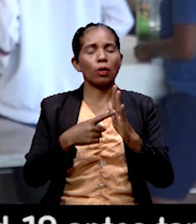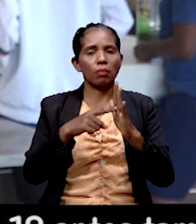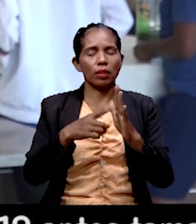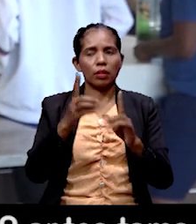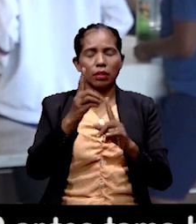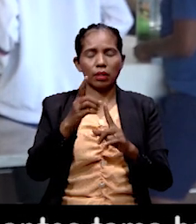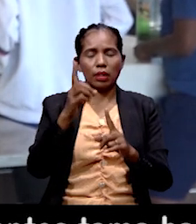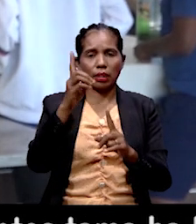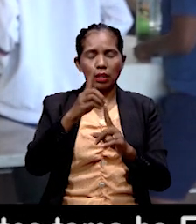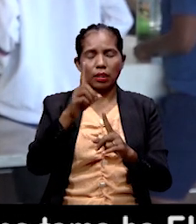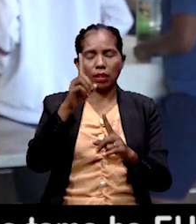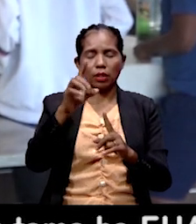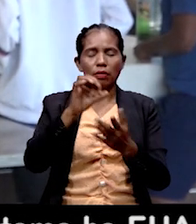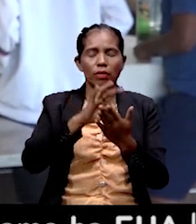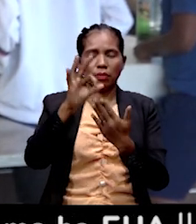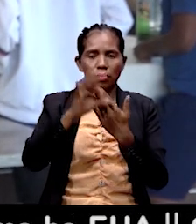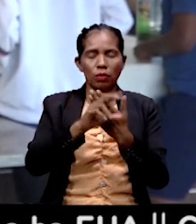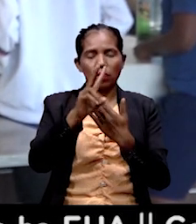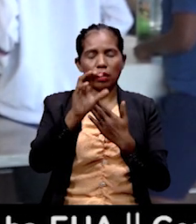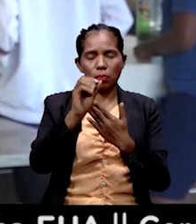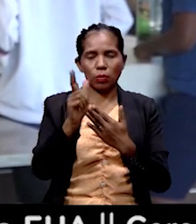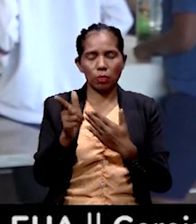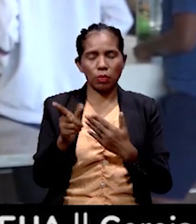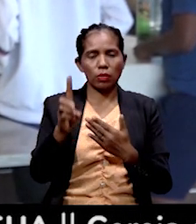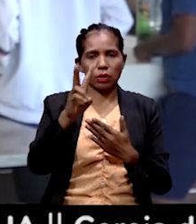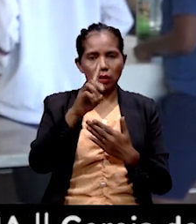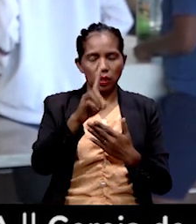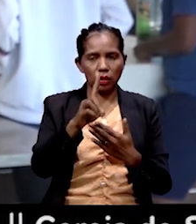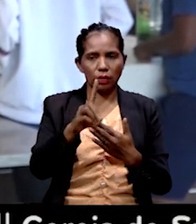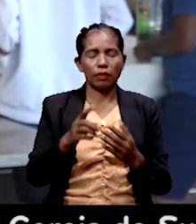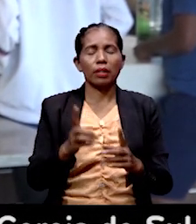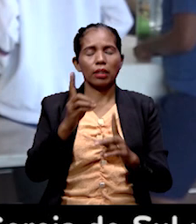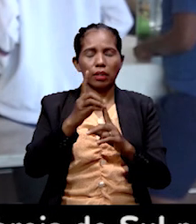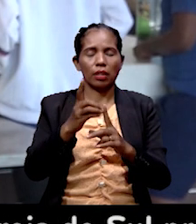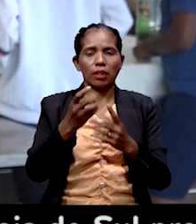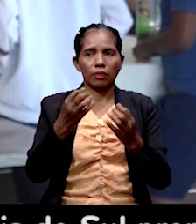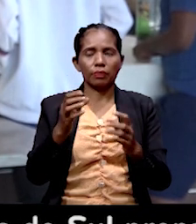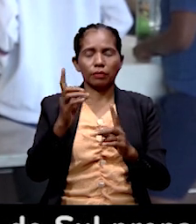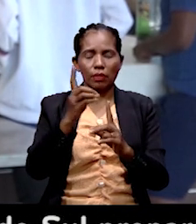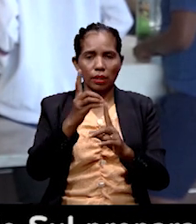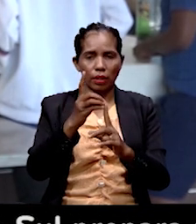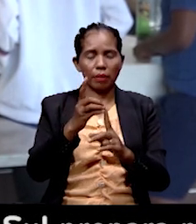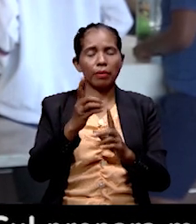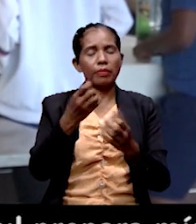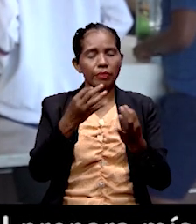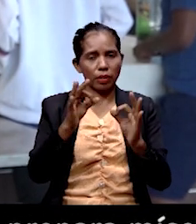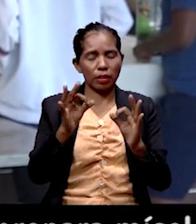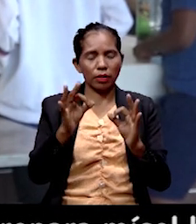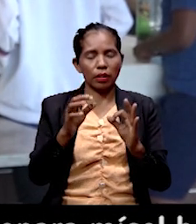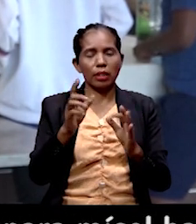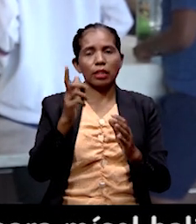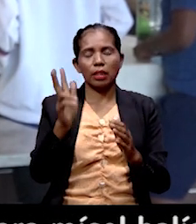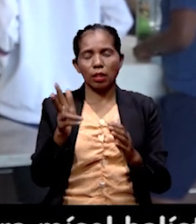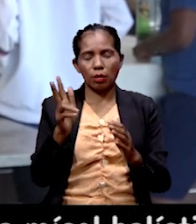tanggal 1 Februari 2021 no atau data ni be mate man tanggal Juli tanggal tanggal